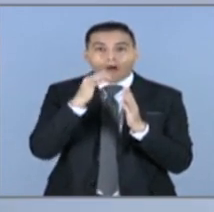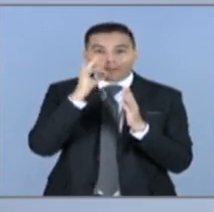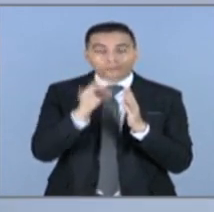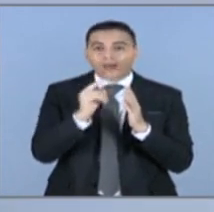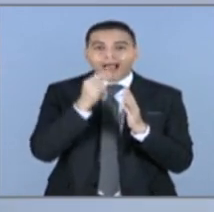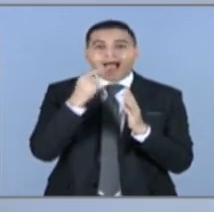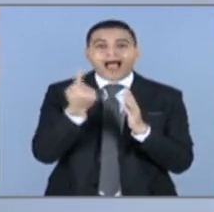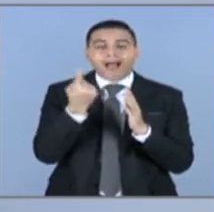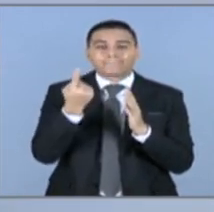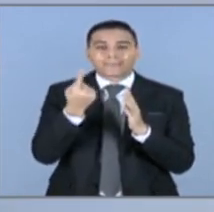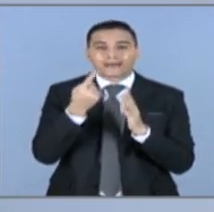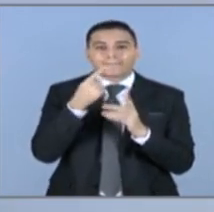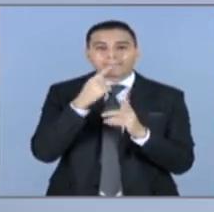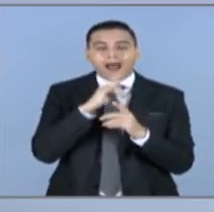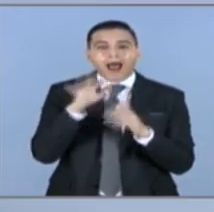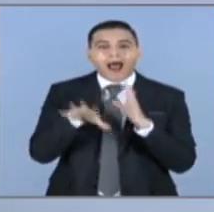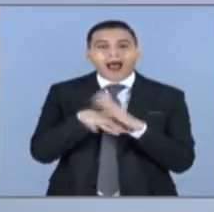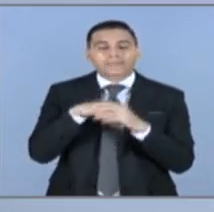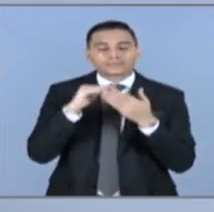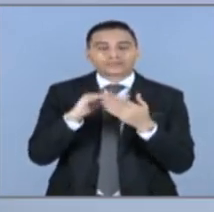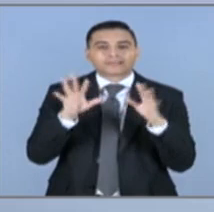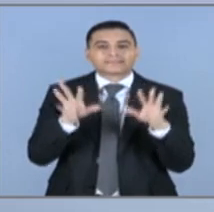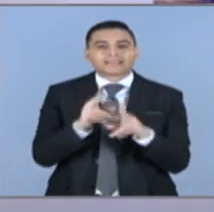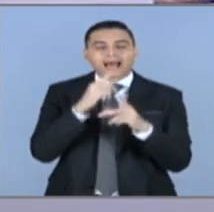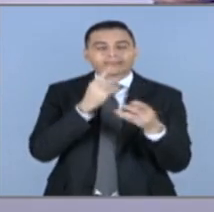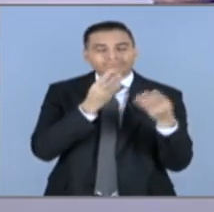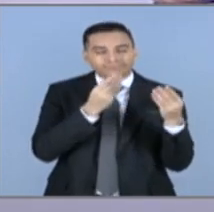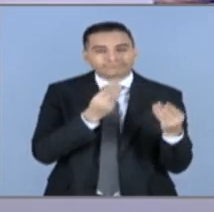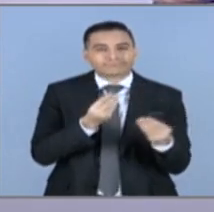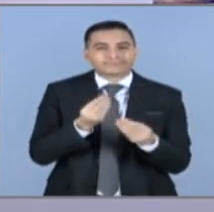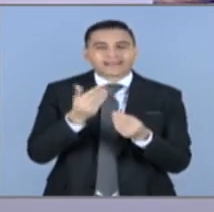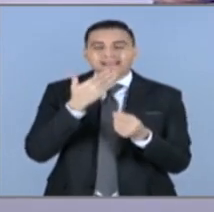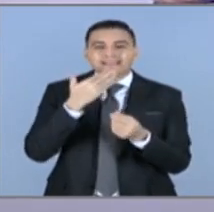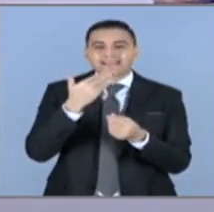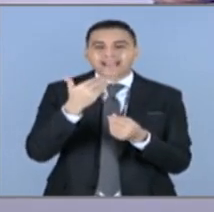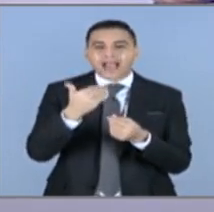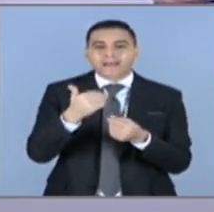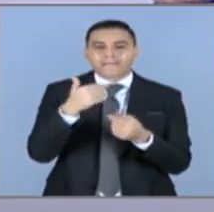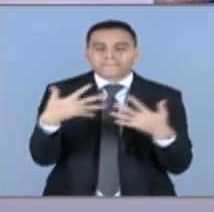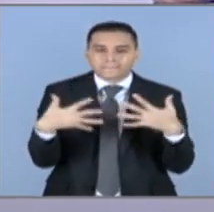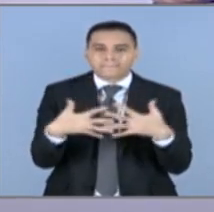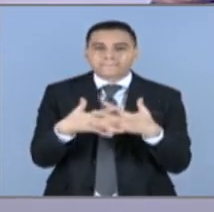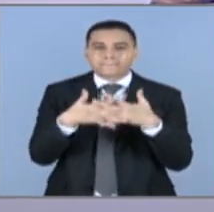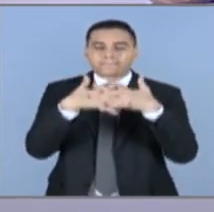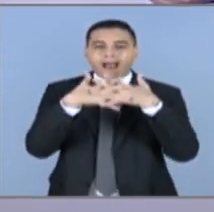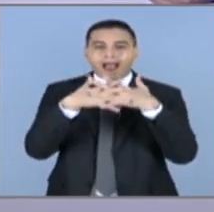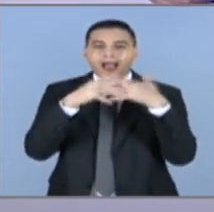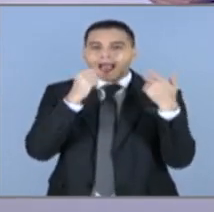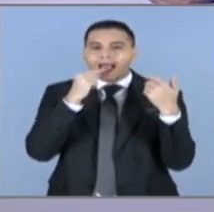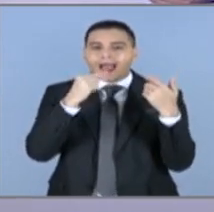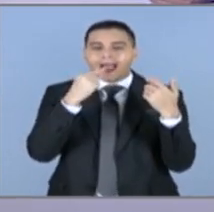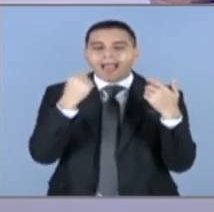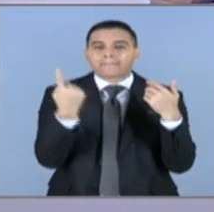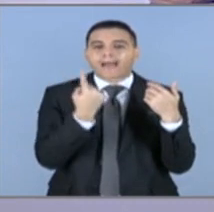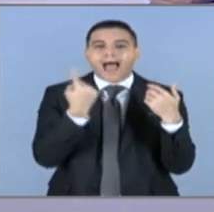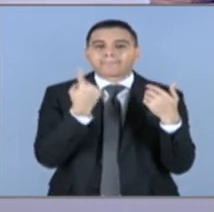العربية على سحر بيانها من فصاحة عميتها. مين بقى